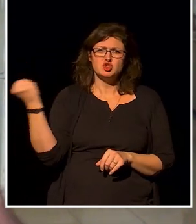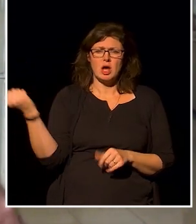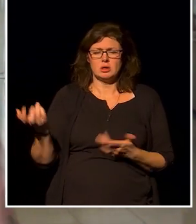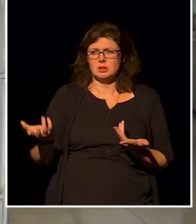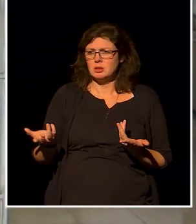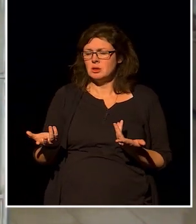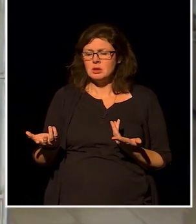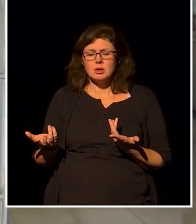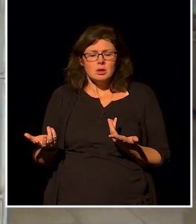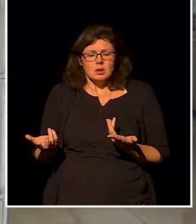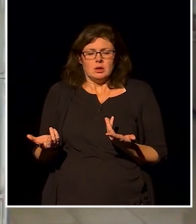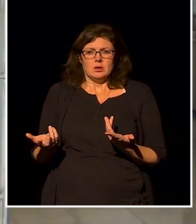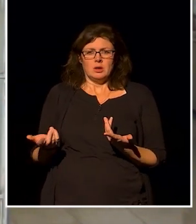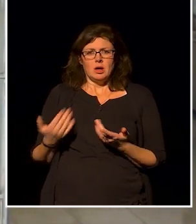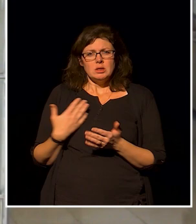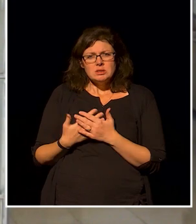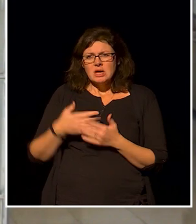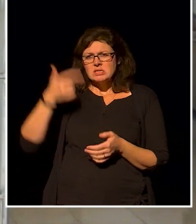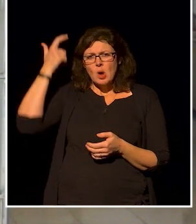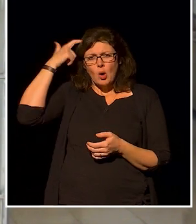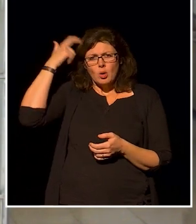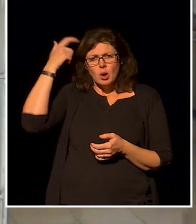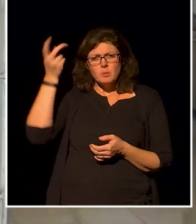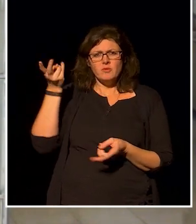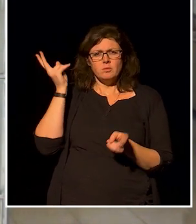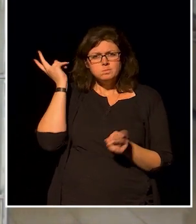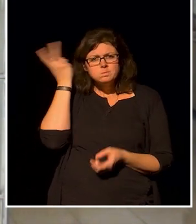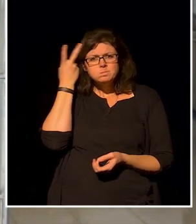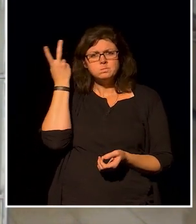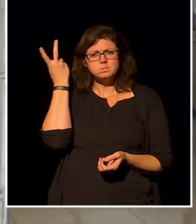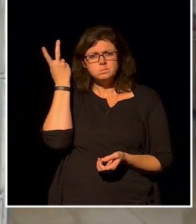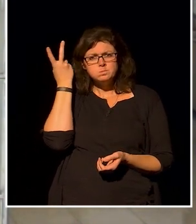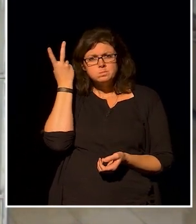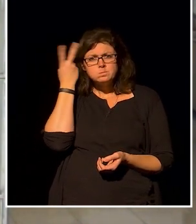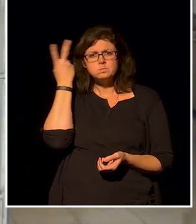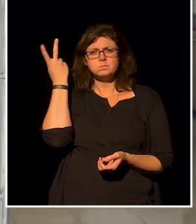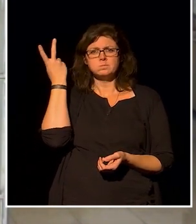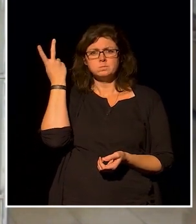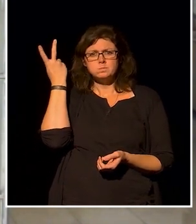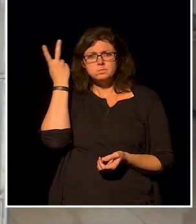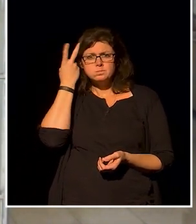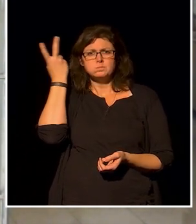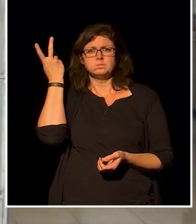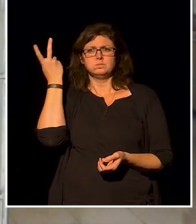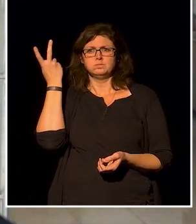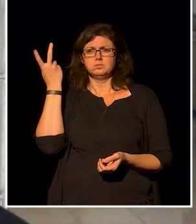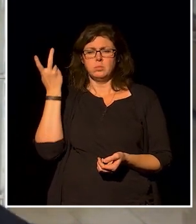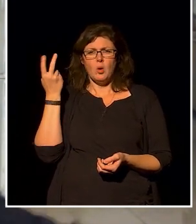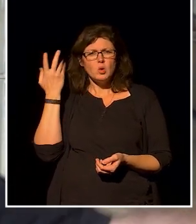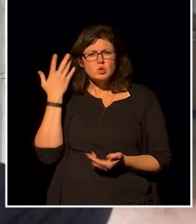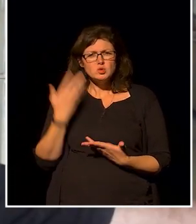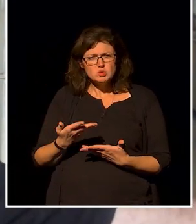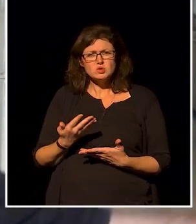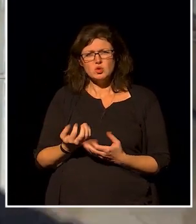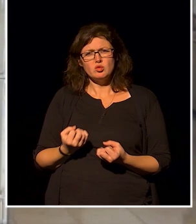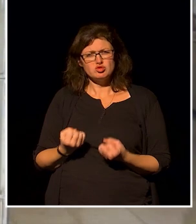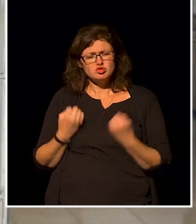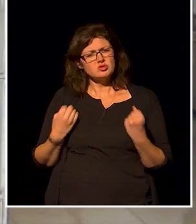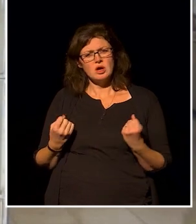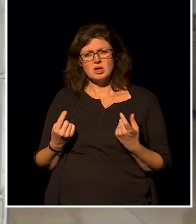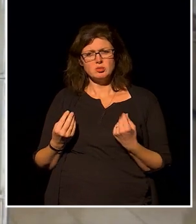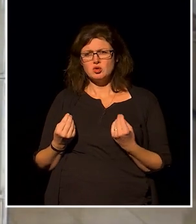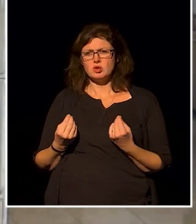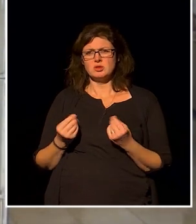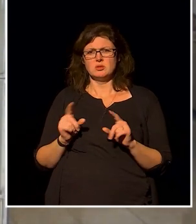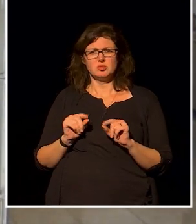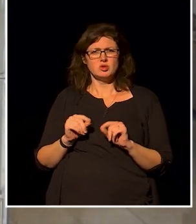das resoniert im Kopf, das hallt im Kopf so, dass das also Mitgefühl außerhalb der Grenzen